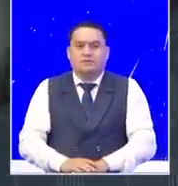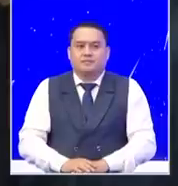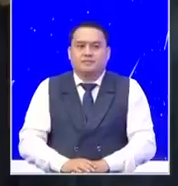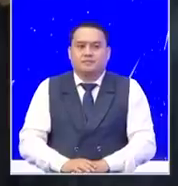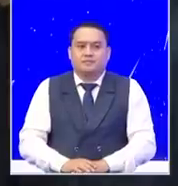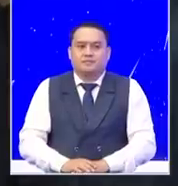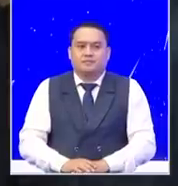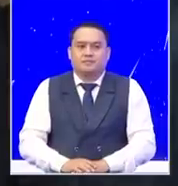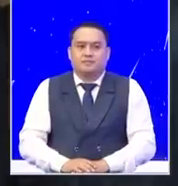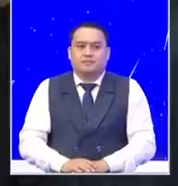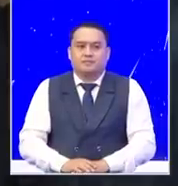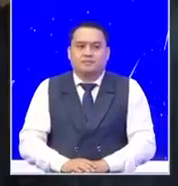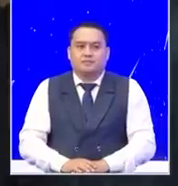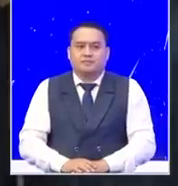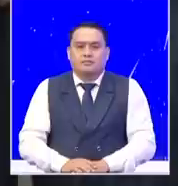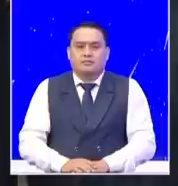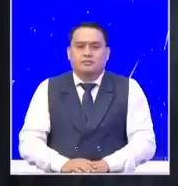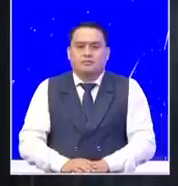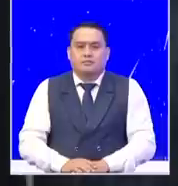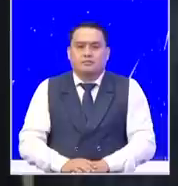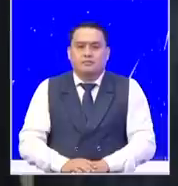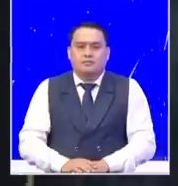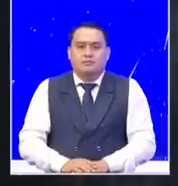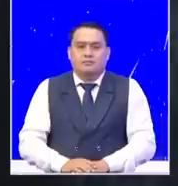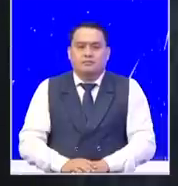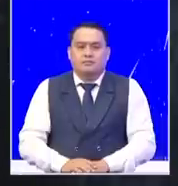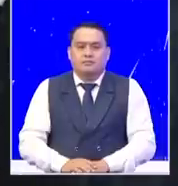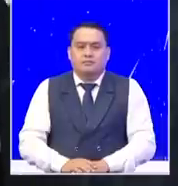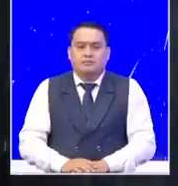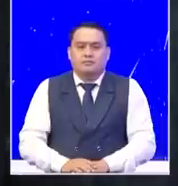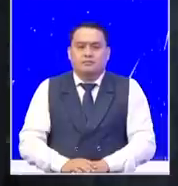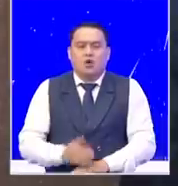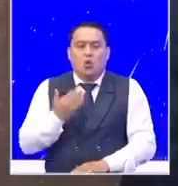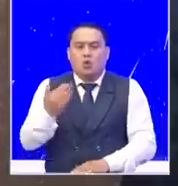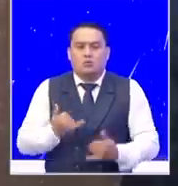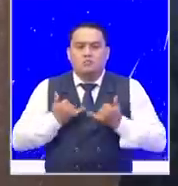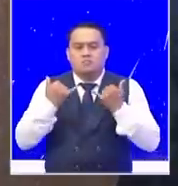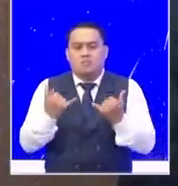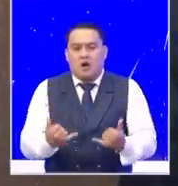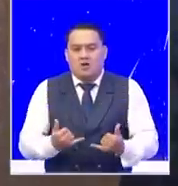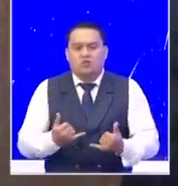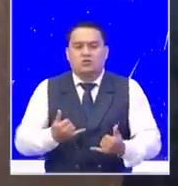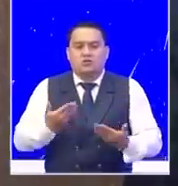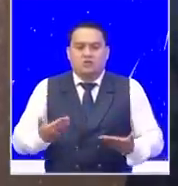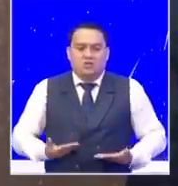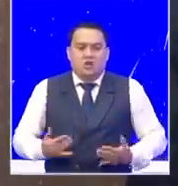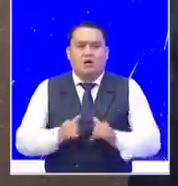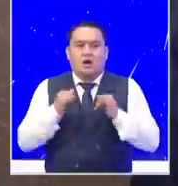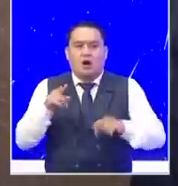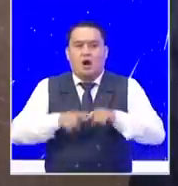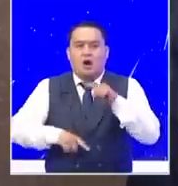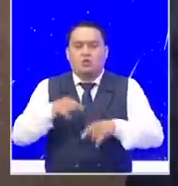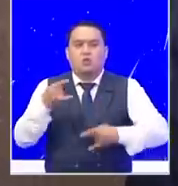Баталов. Он посвятил значительную часть своей жизни развитию